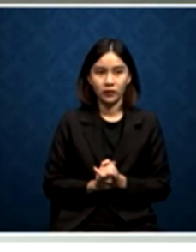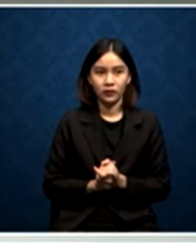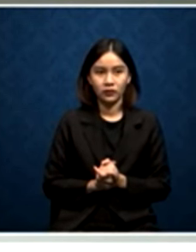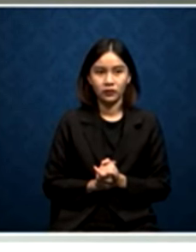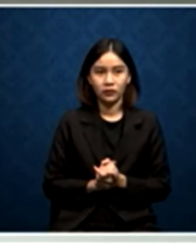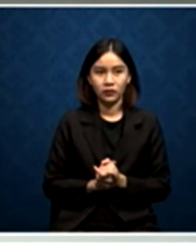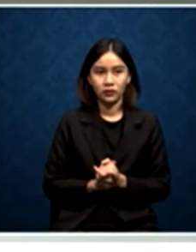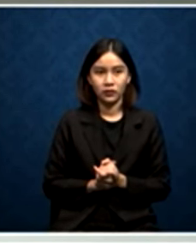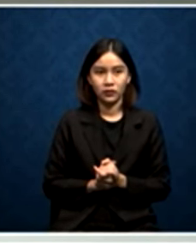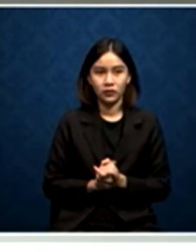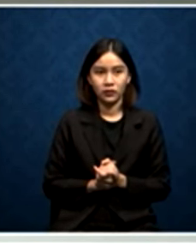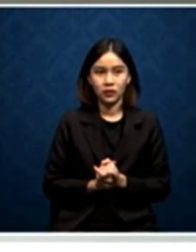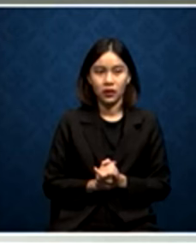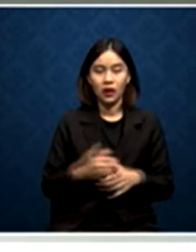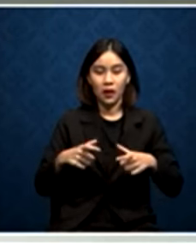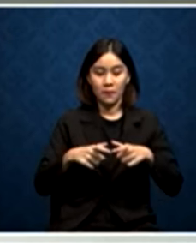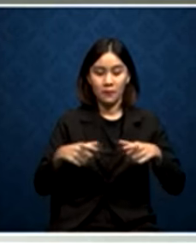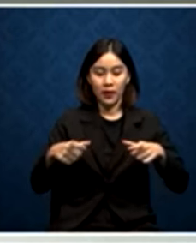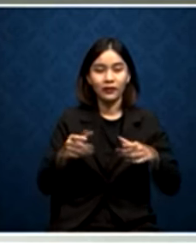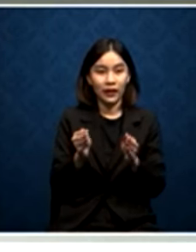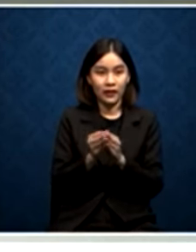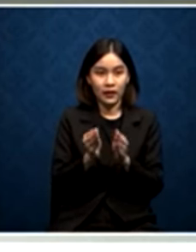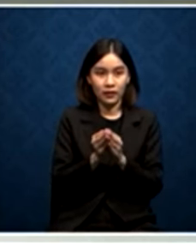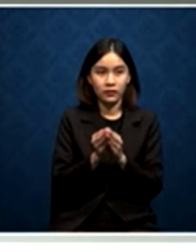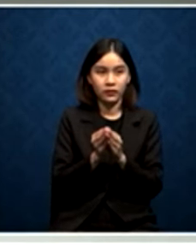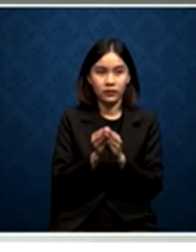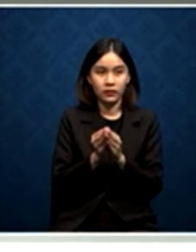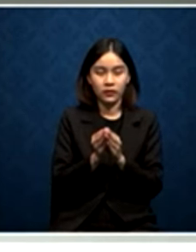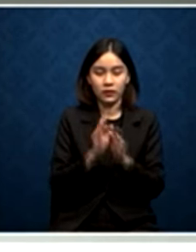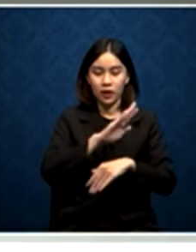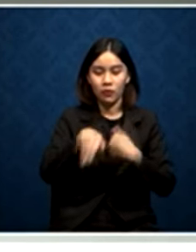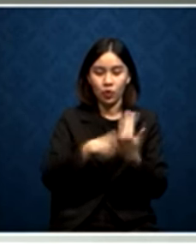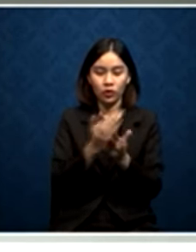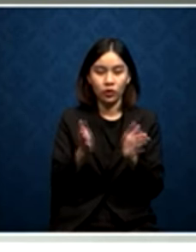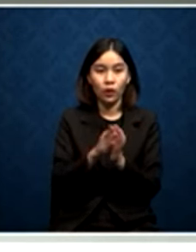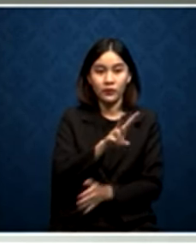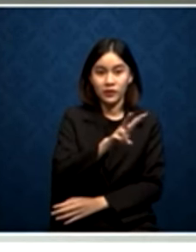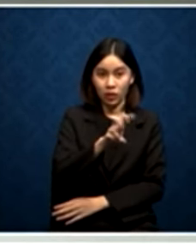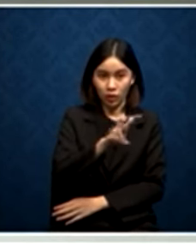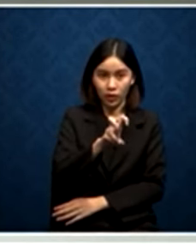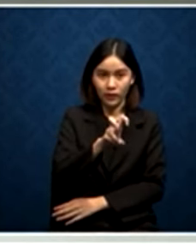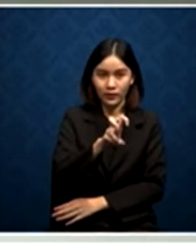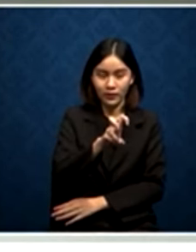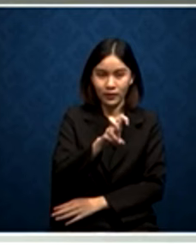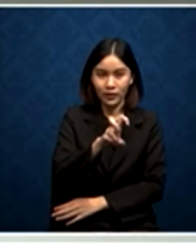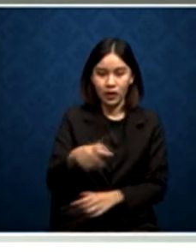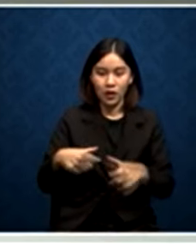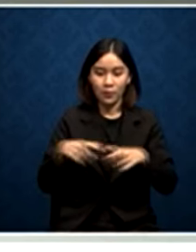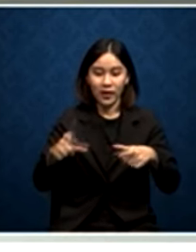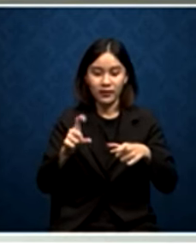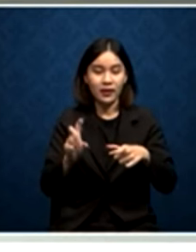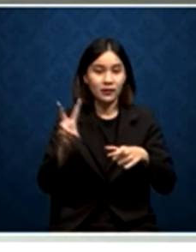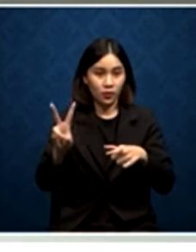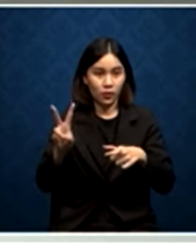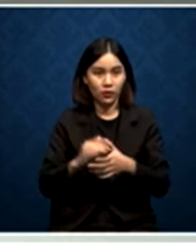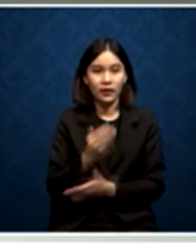รับบัตรลงคะแนนนะฮะเจ้าที่รับบัตรลงคะแนน200ใบบัตรที่ลงคะแนน200ใบบัตรเสีย2ใ